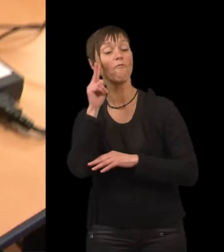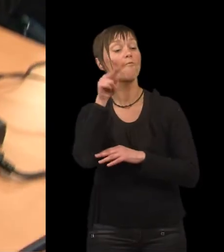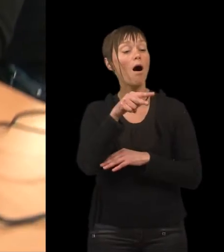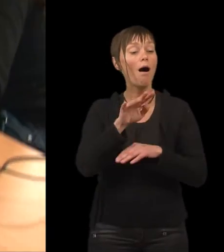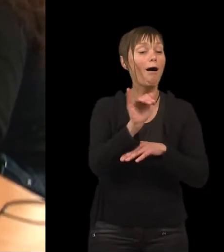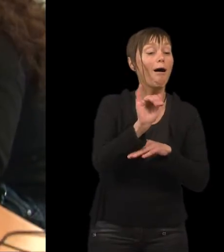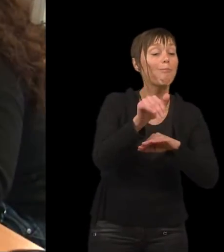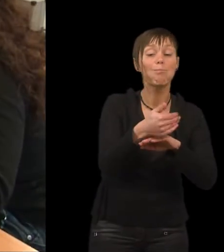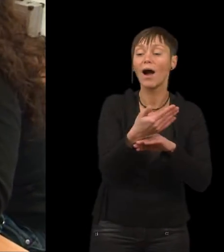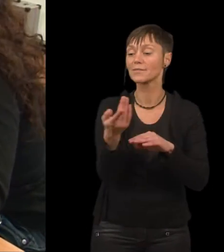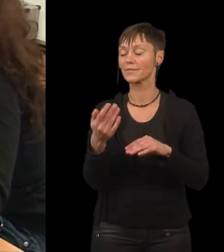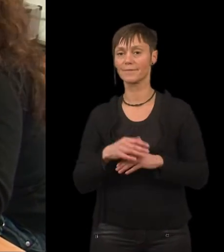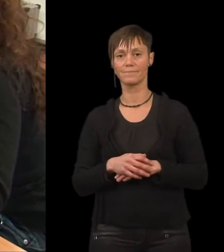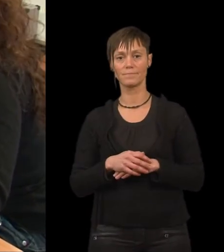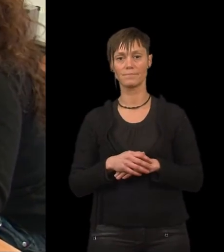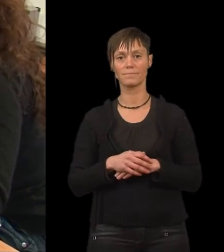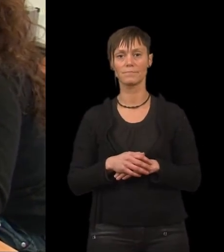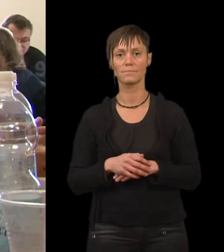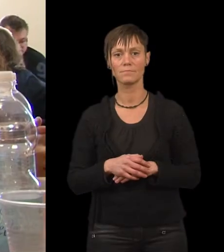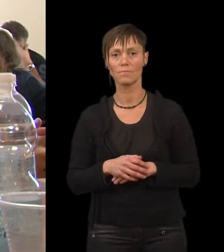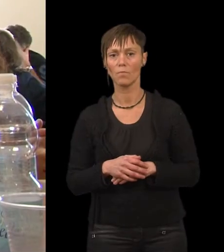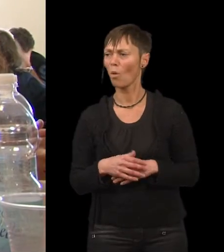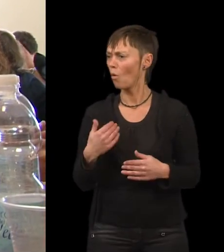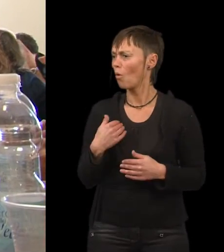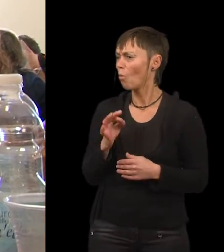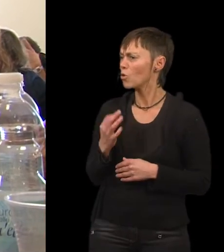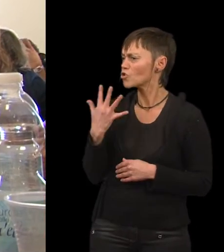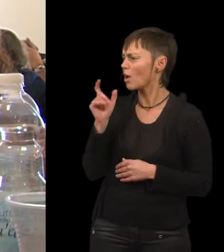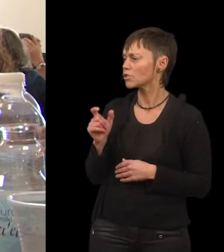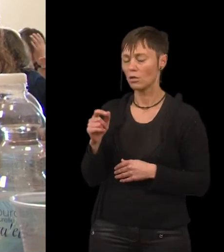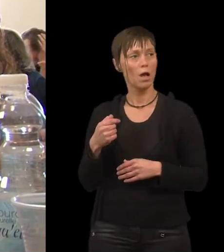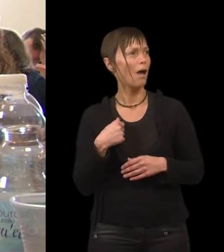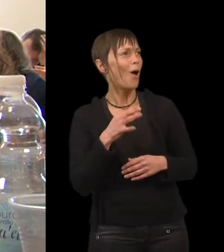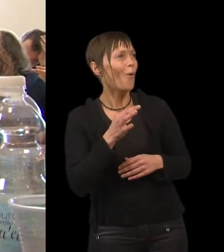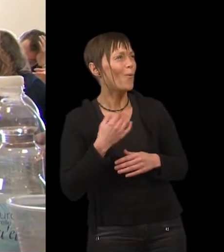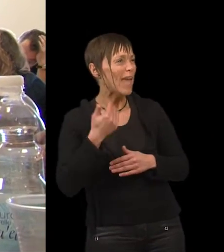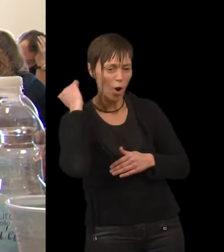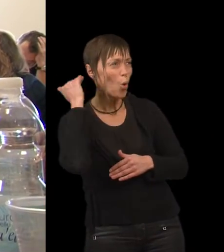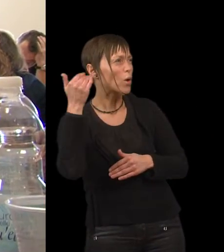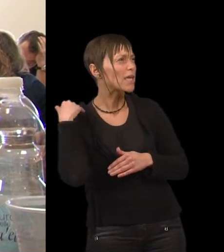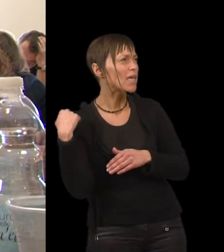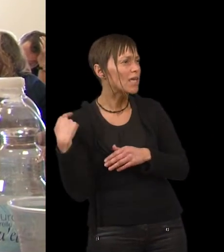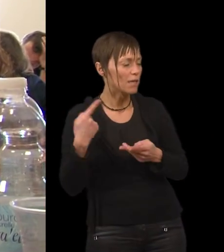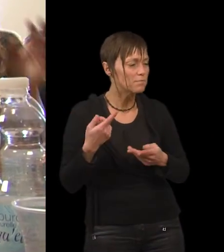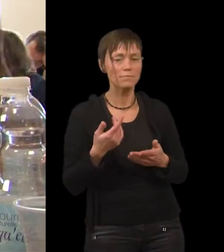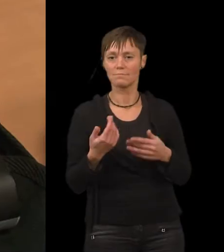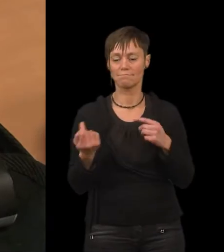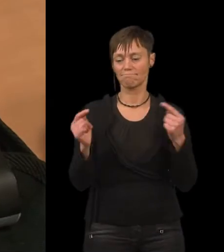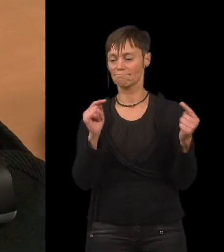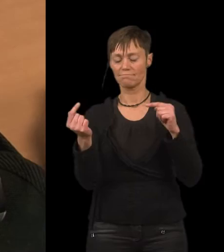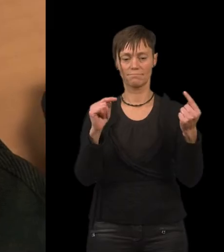passe. Les autres, ouais, les 5 personnages. Qui lui il l'apporte encore. On n'a pas encore décidé avec la